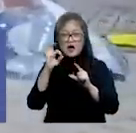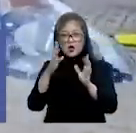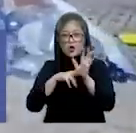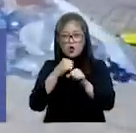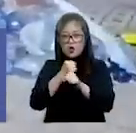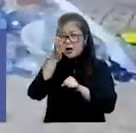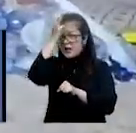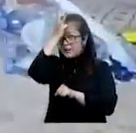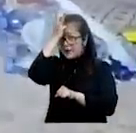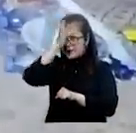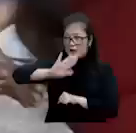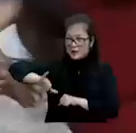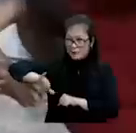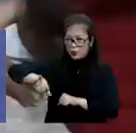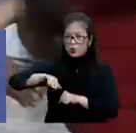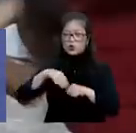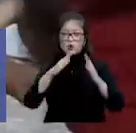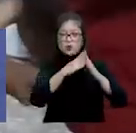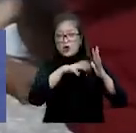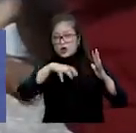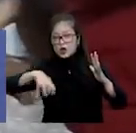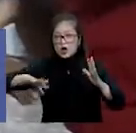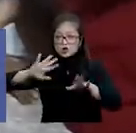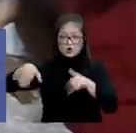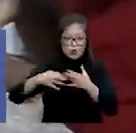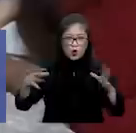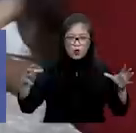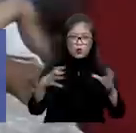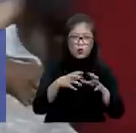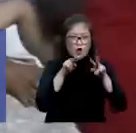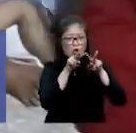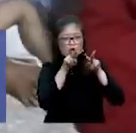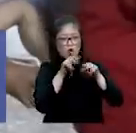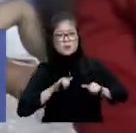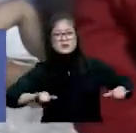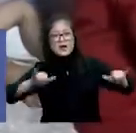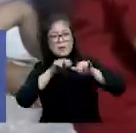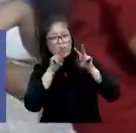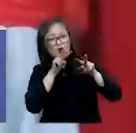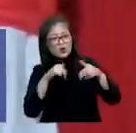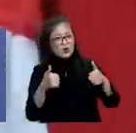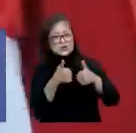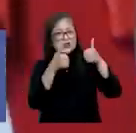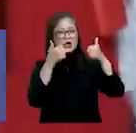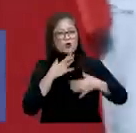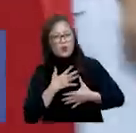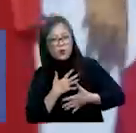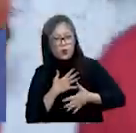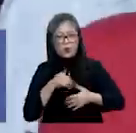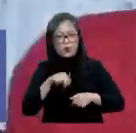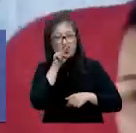ketegangan terlihat dari wajah-wajah keluarga yang menyaksikan aksi tau Fanny dan kawan-kawan terutama saat tim Thailand menyamakan skor 22 dan